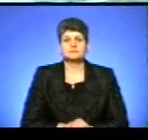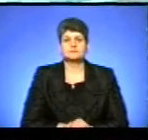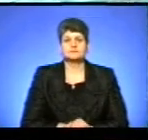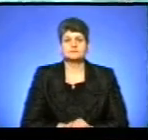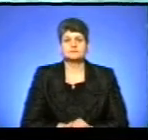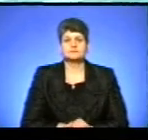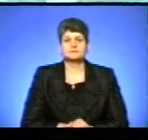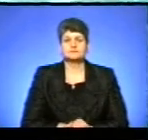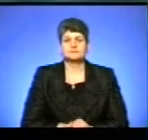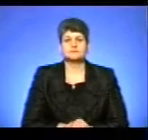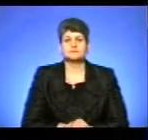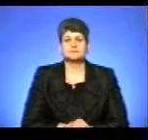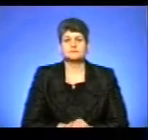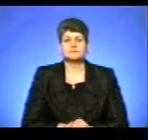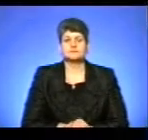новини.